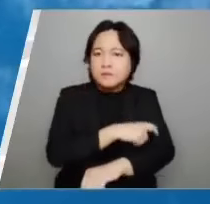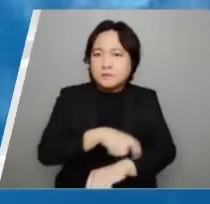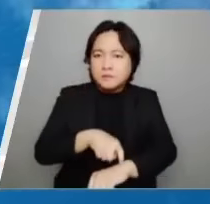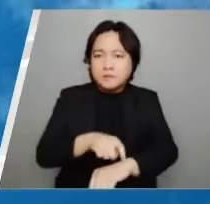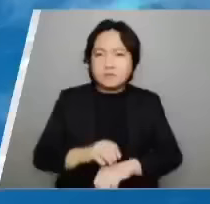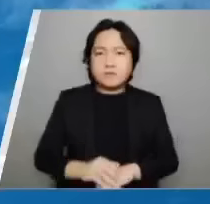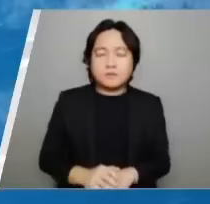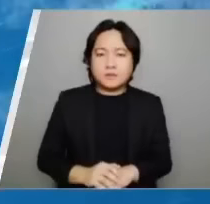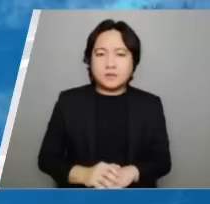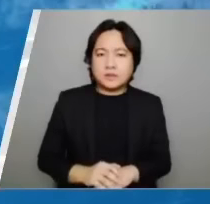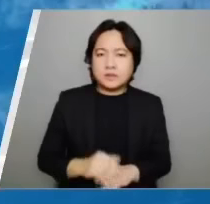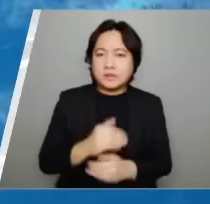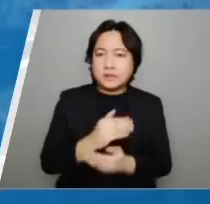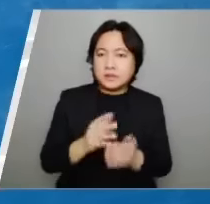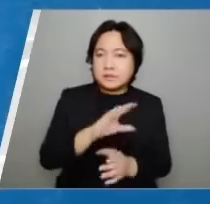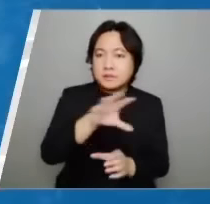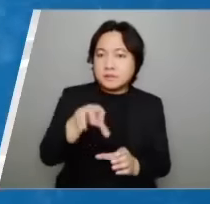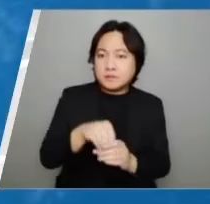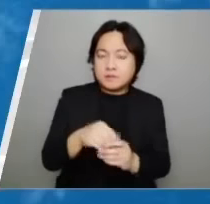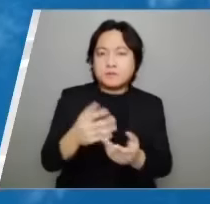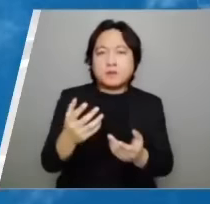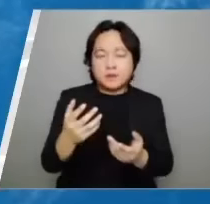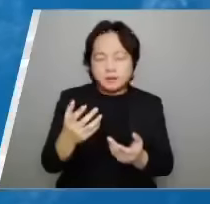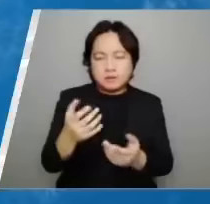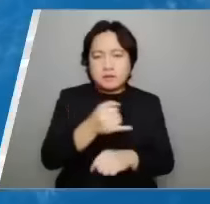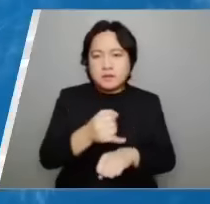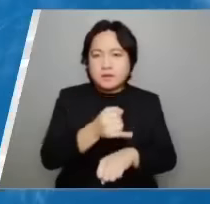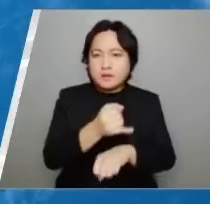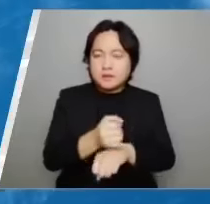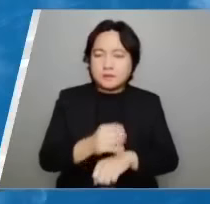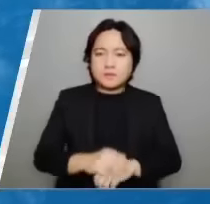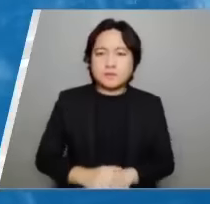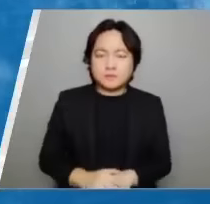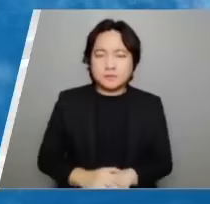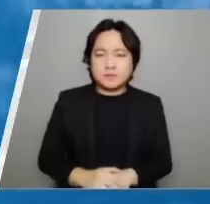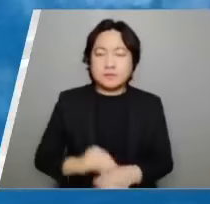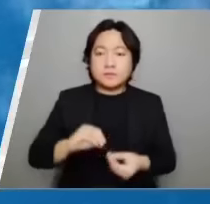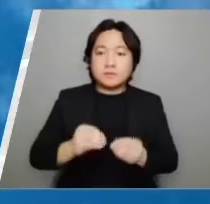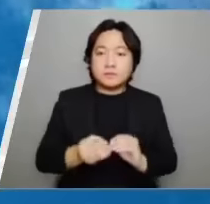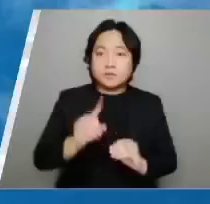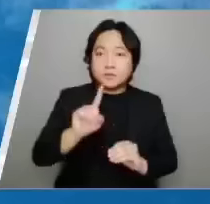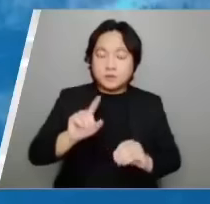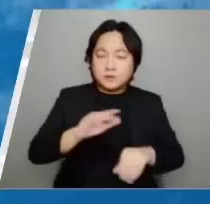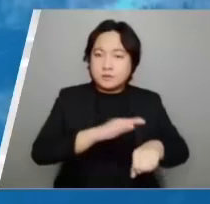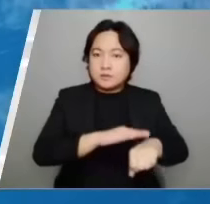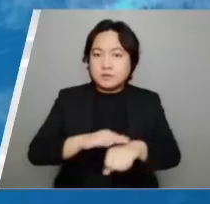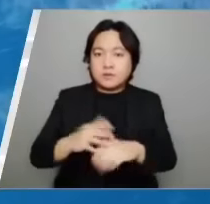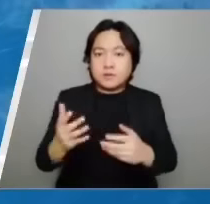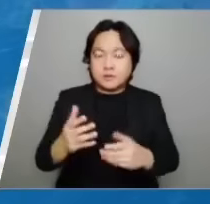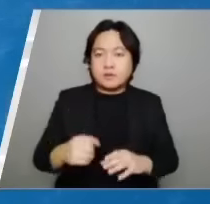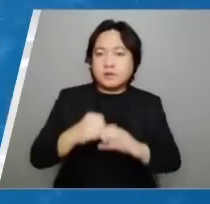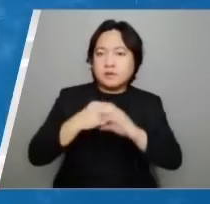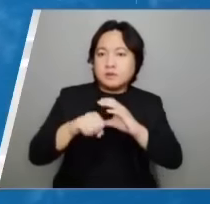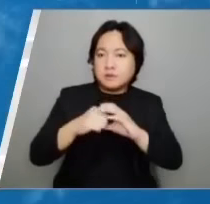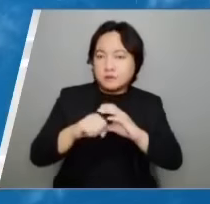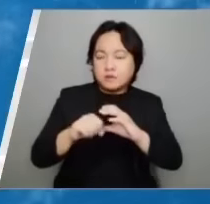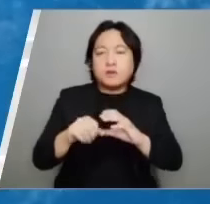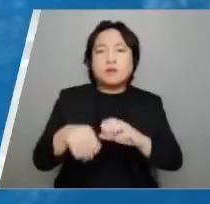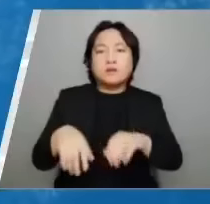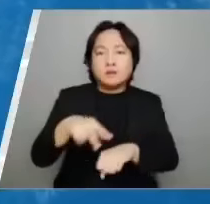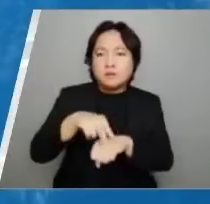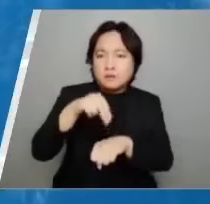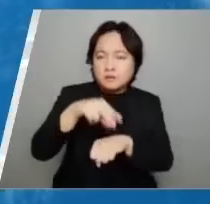Calamian, Cuyo at Calayan Islands. Signal number 1 din sa Camarines Norte, Camarines Sur, Catanduanes,